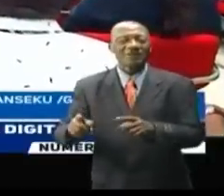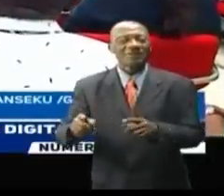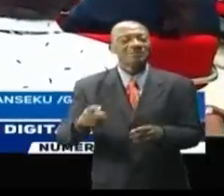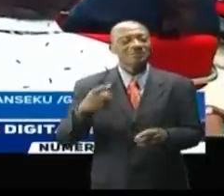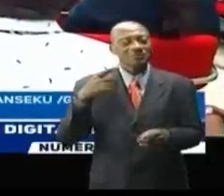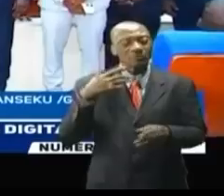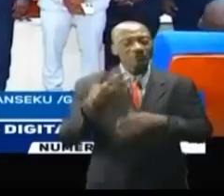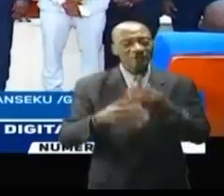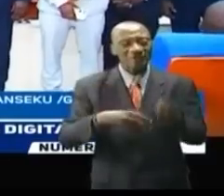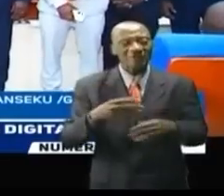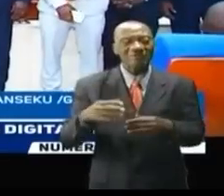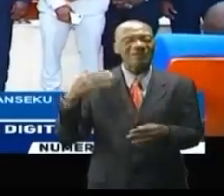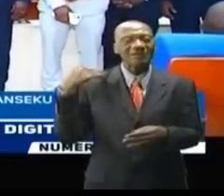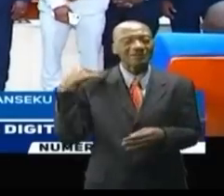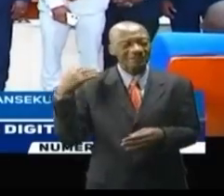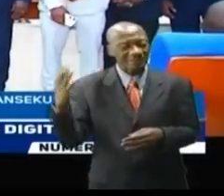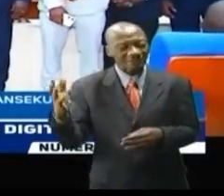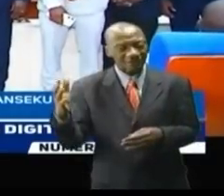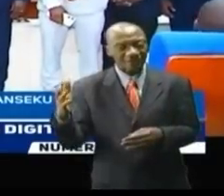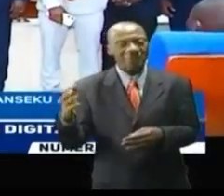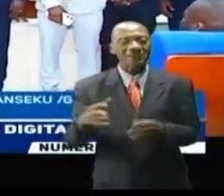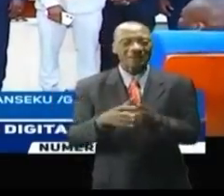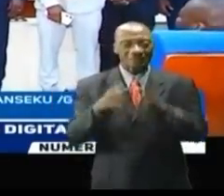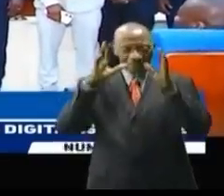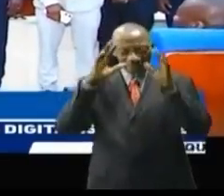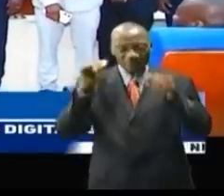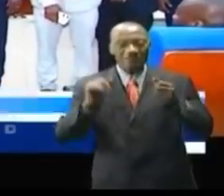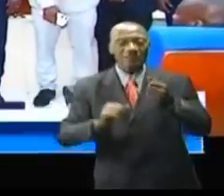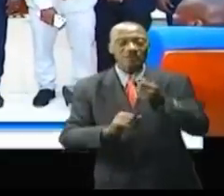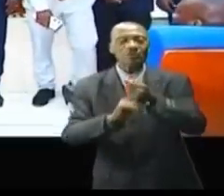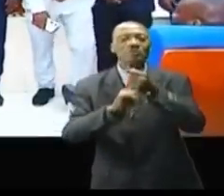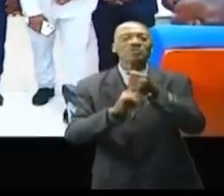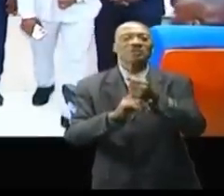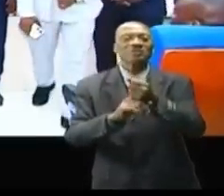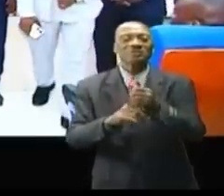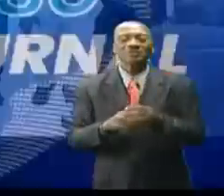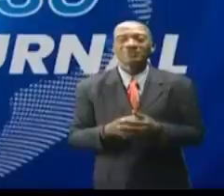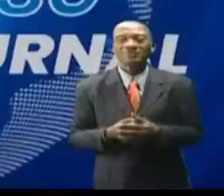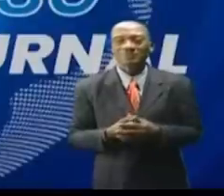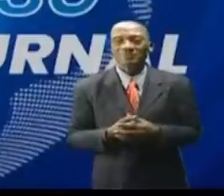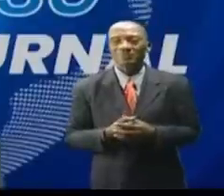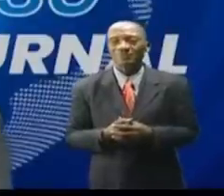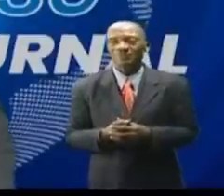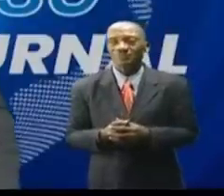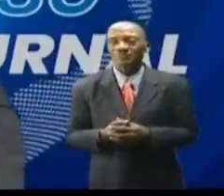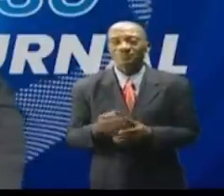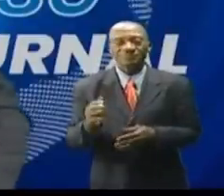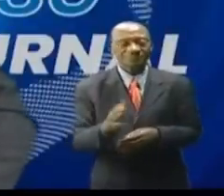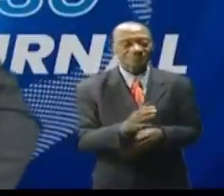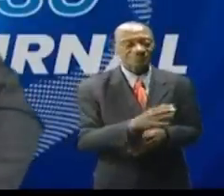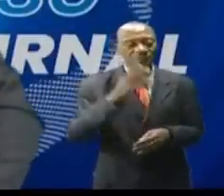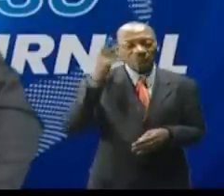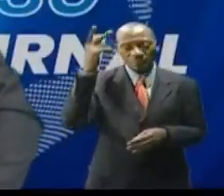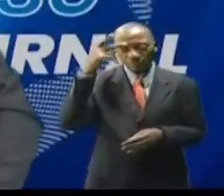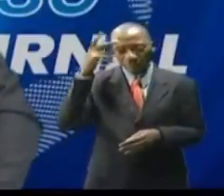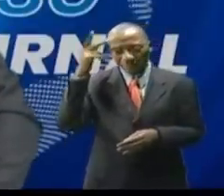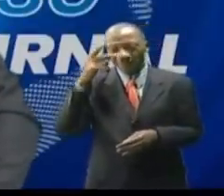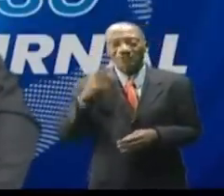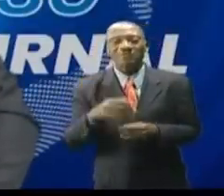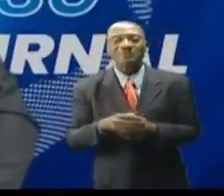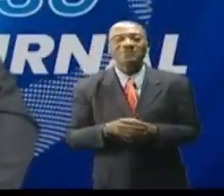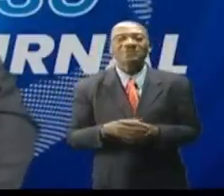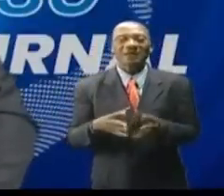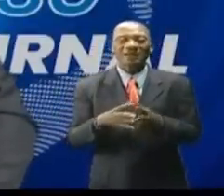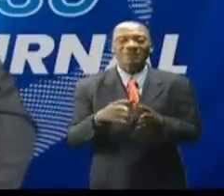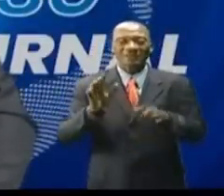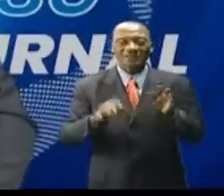priorité de la vision du chef de l'État déclinée dans le plan national du numérique. Et parlons politique à présent avec le secrétaire